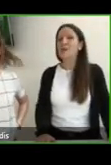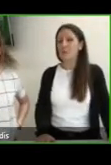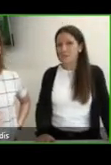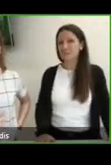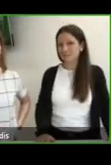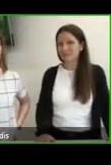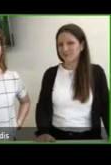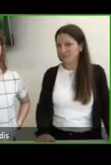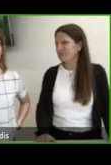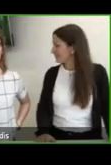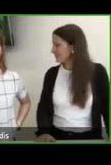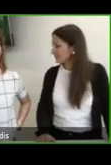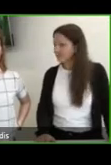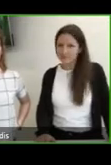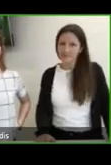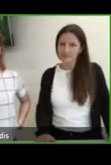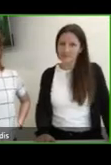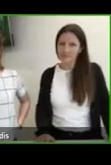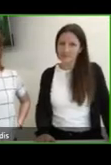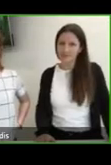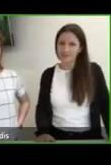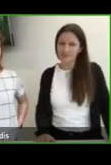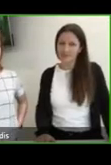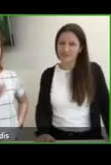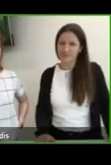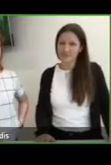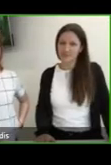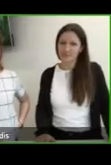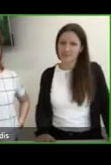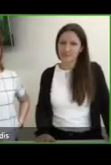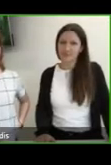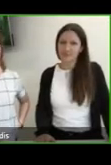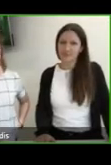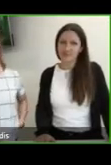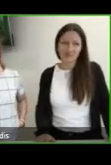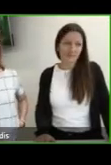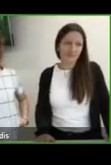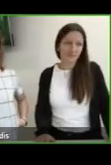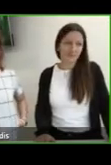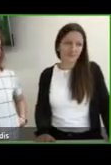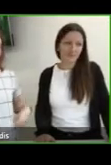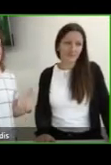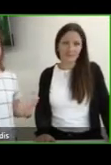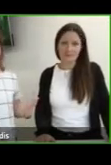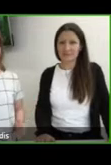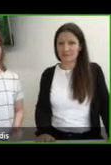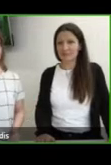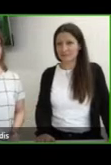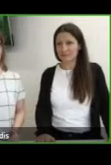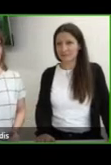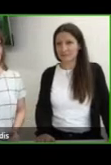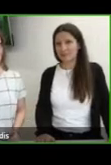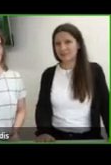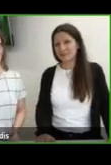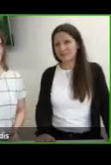on en est conscient, nos émotions, etc. Puis bien là, dans l'espèce de trame naturelle, on prendrait une décision qui aurait des